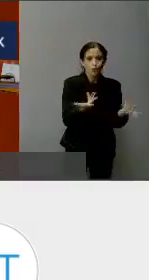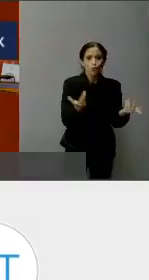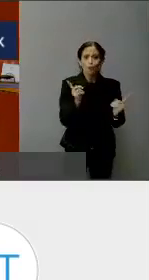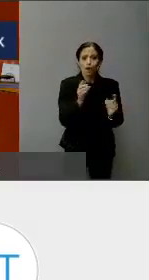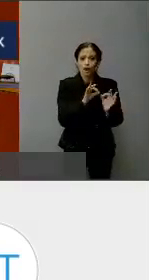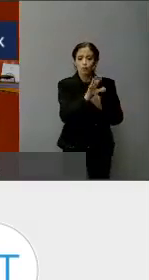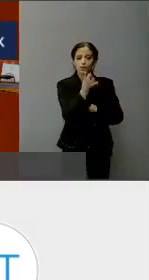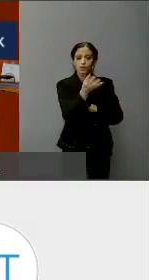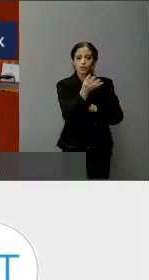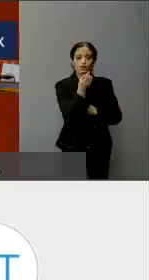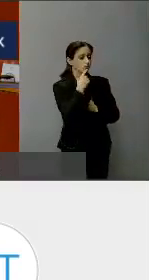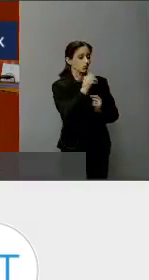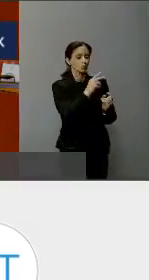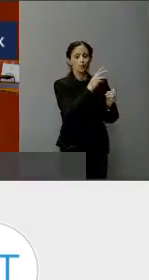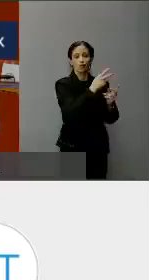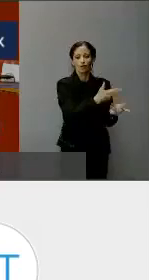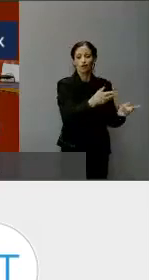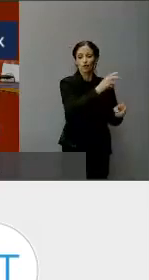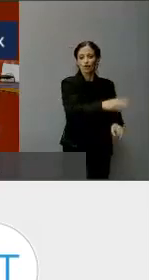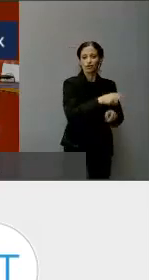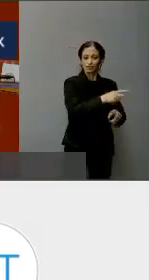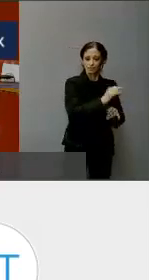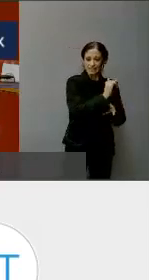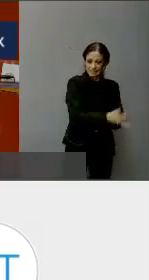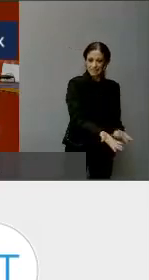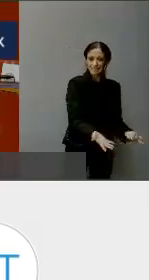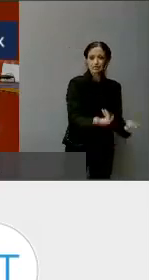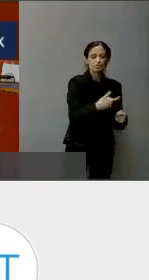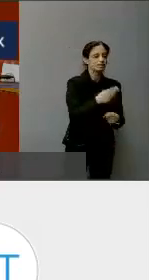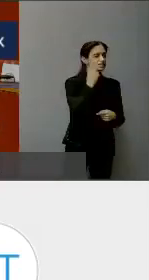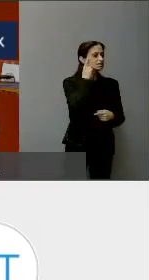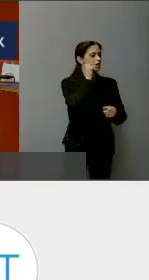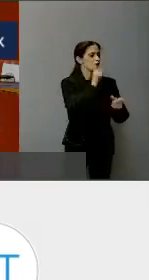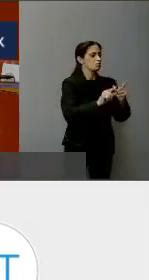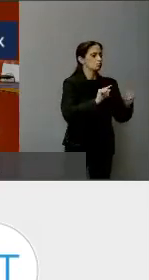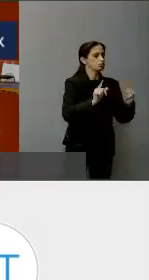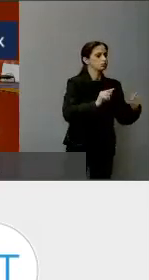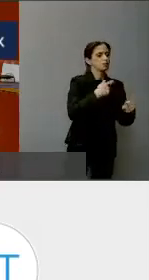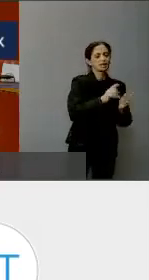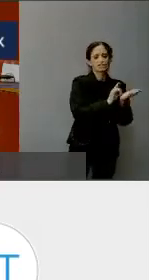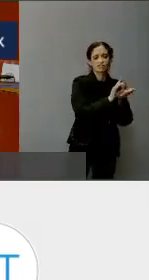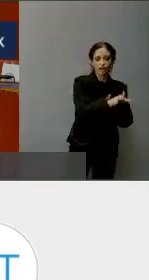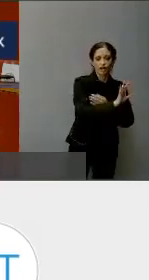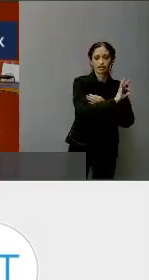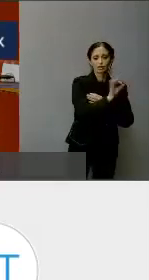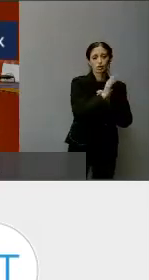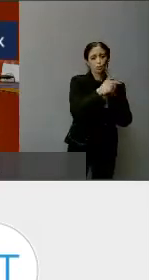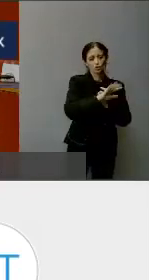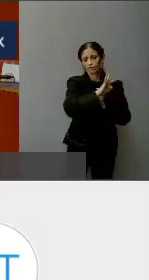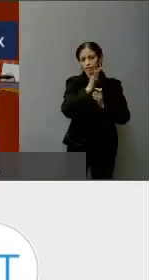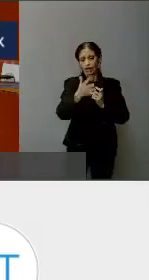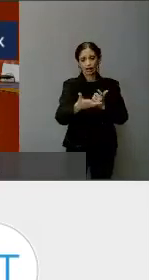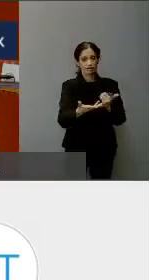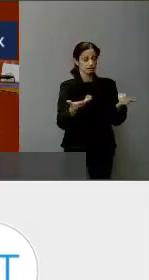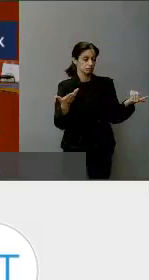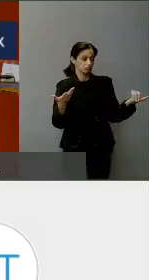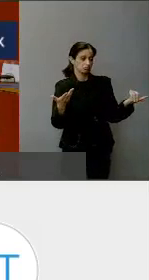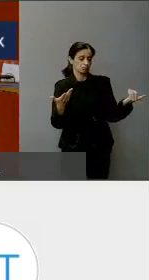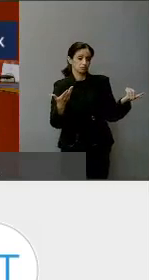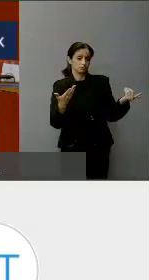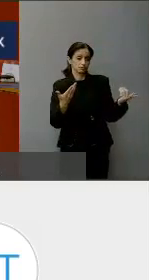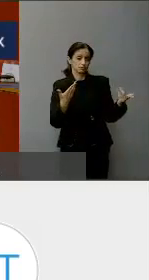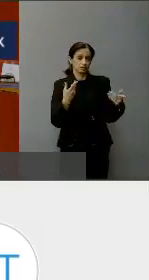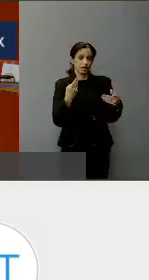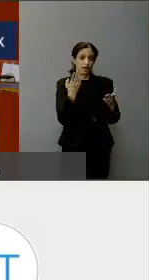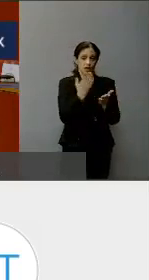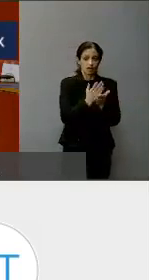non sappiamo tutti che si siano spopolati per gli strati o si siano spopolati per altro motivo io non vedo francamente alla corsa